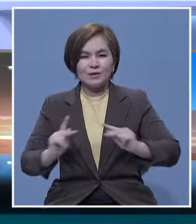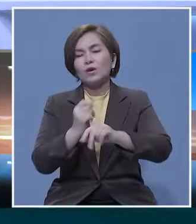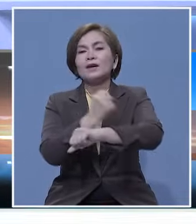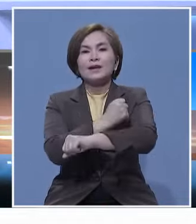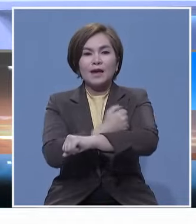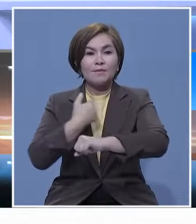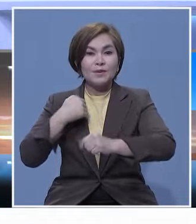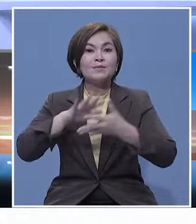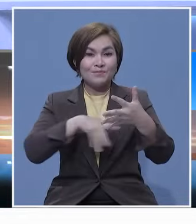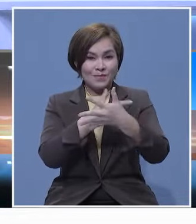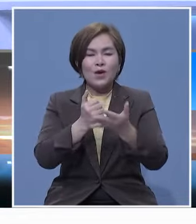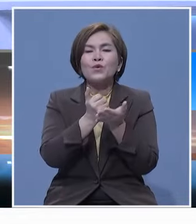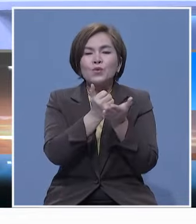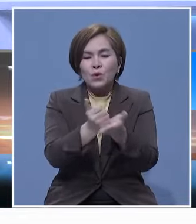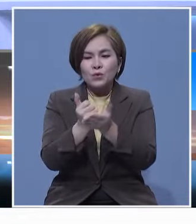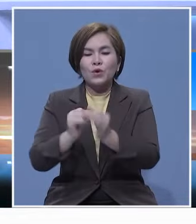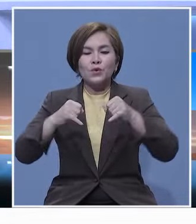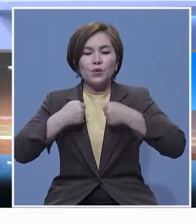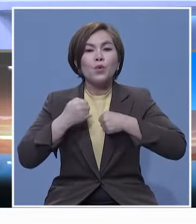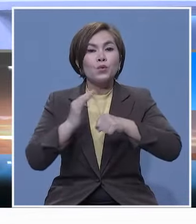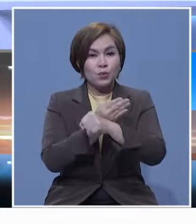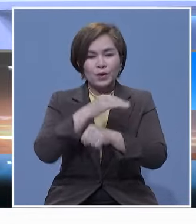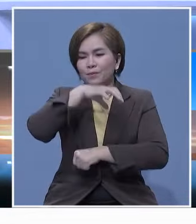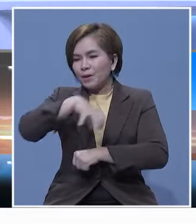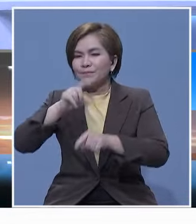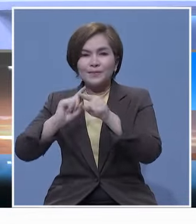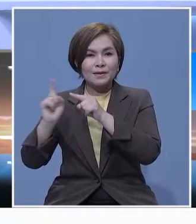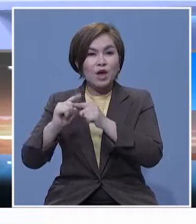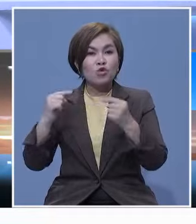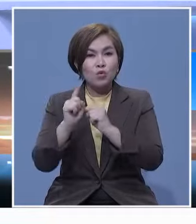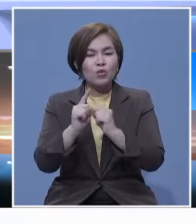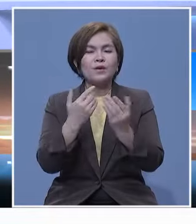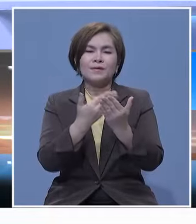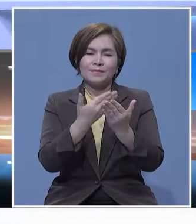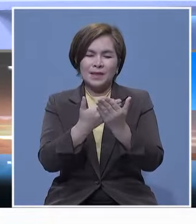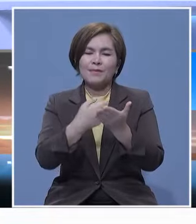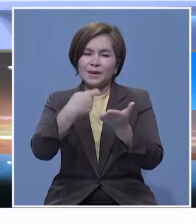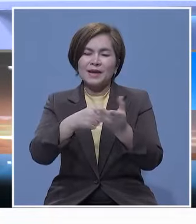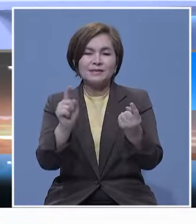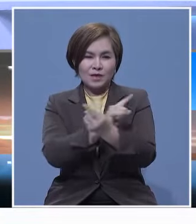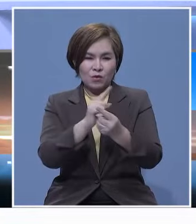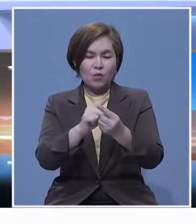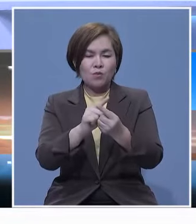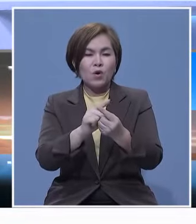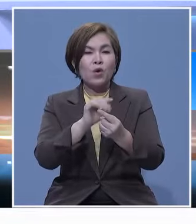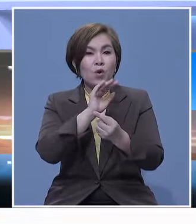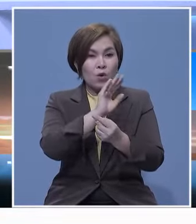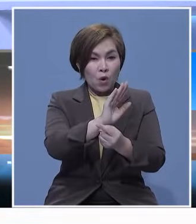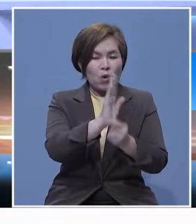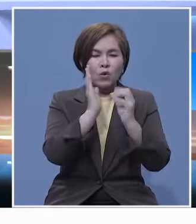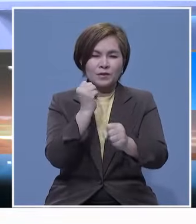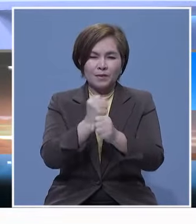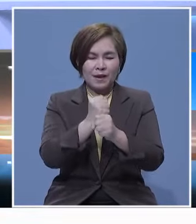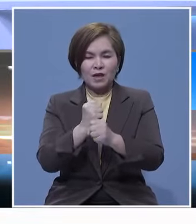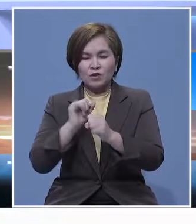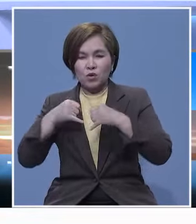มาตรการนะครับช่วยเยียวยาผู้ประกอบการนะครับด้วยการลดส่งเงินเ่อสมทบประกันสังคมทั้งฝั่งของนายจ้างแล้วก็